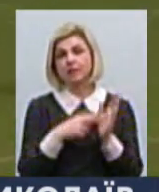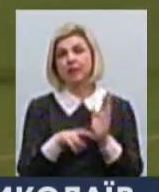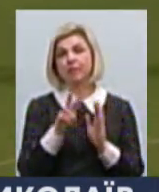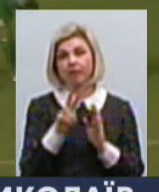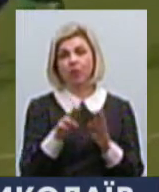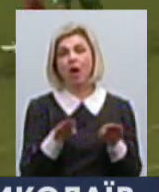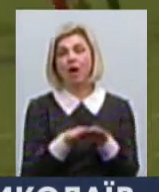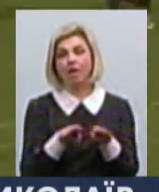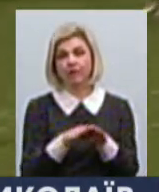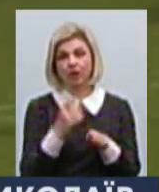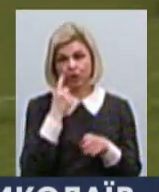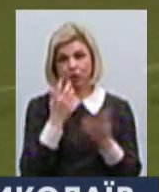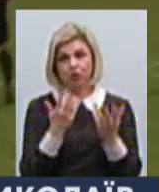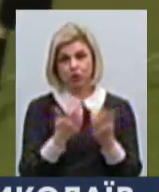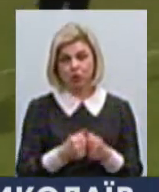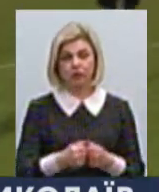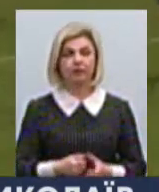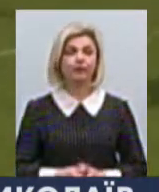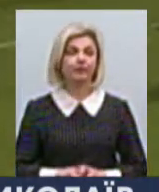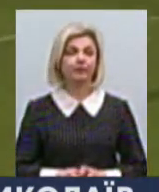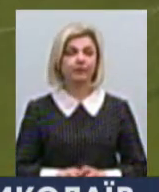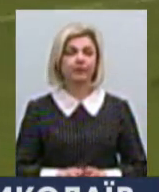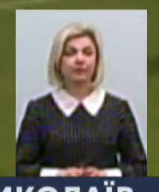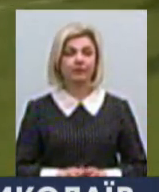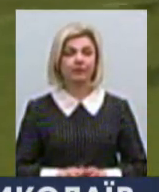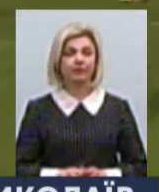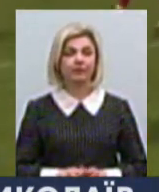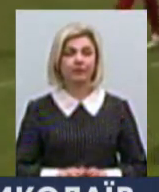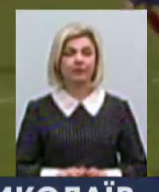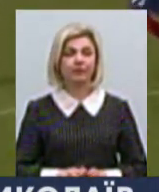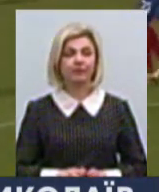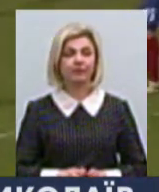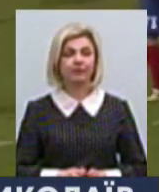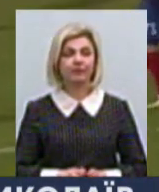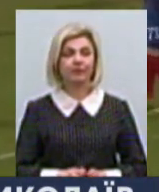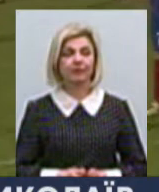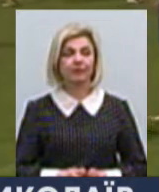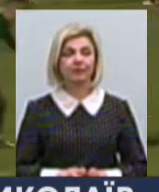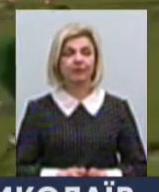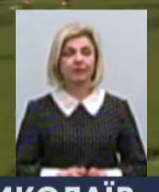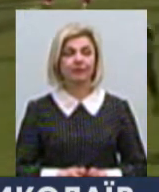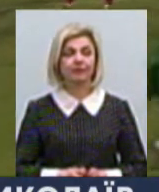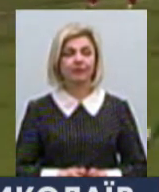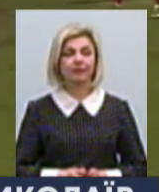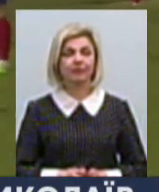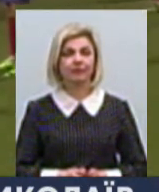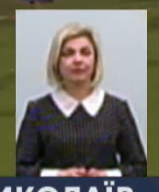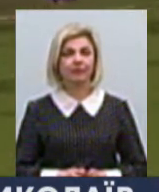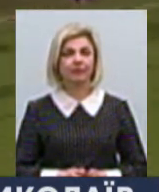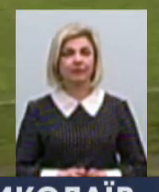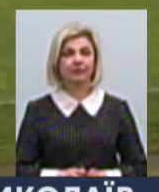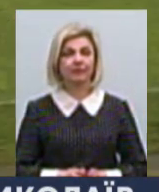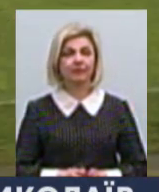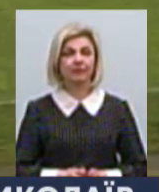рахунок. Подачу півзахисника Олега Веприка гості вибили, але прямо на Ярослава Конкольняка, який точно пробив у дальній кут воріт